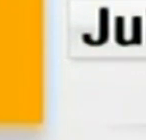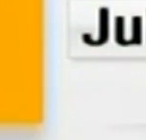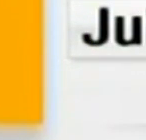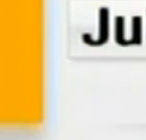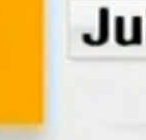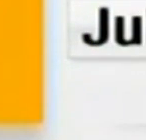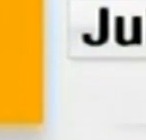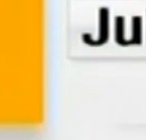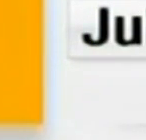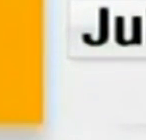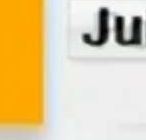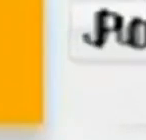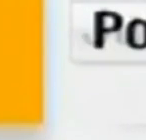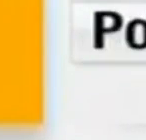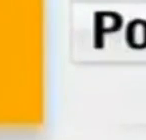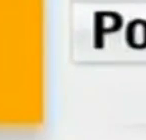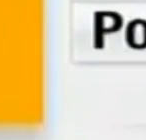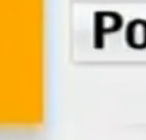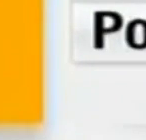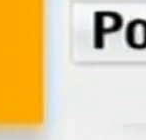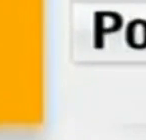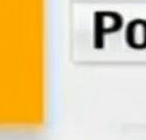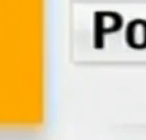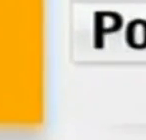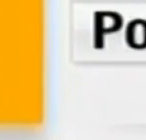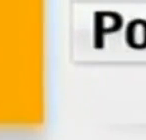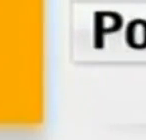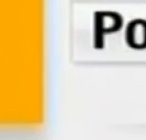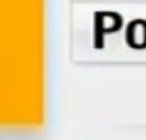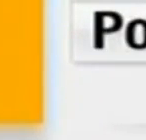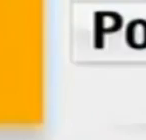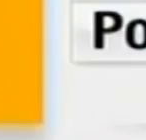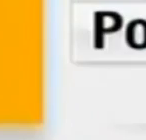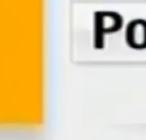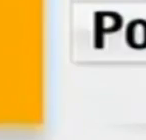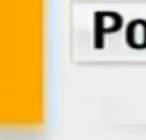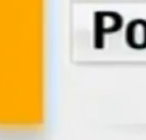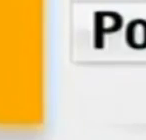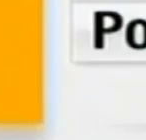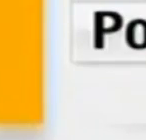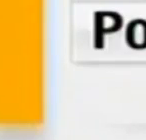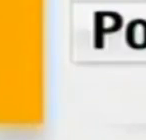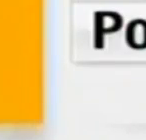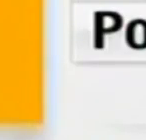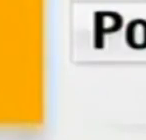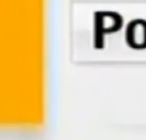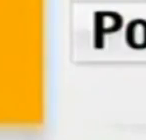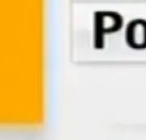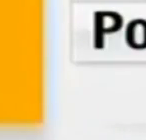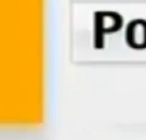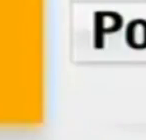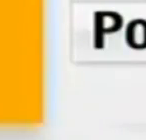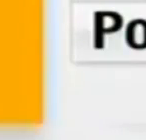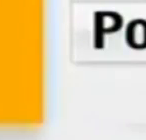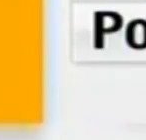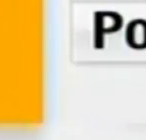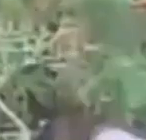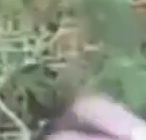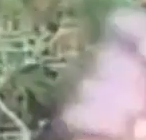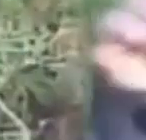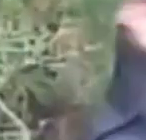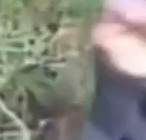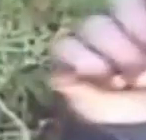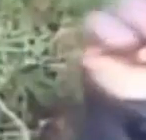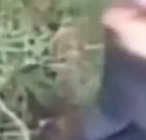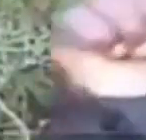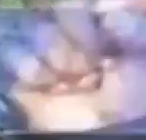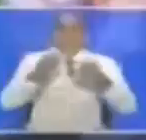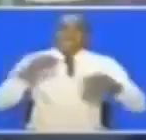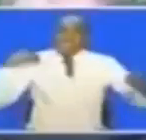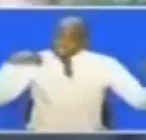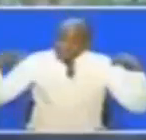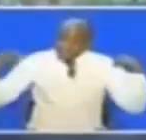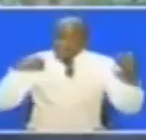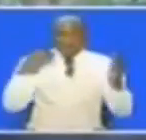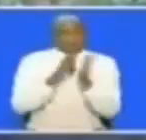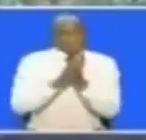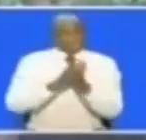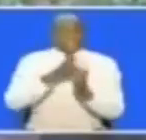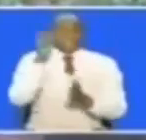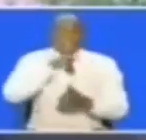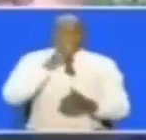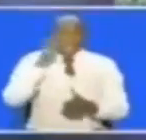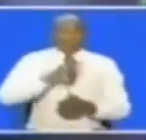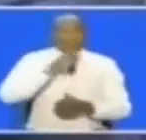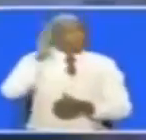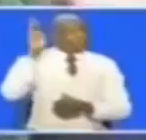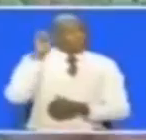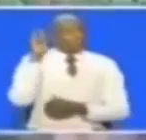zaidi ya kura 72,000. Naye Kachapin akiuwahi ugavana kwa zaidi ya kura 60,000. Don't interfere with KANU in West